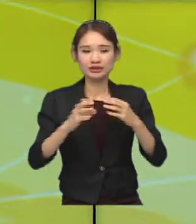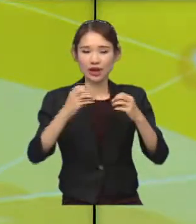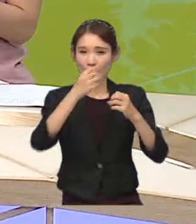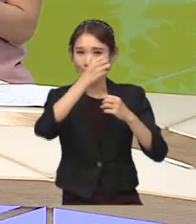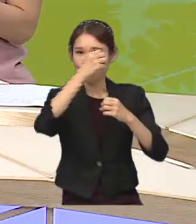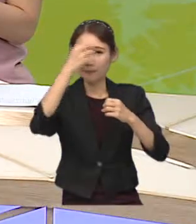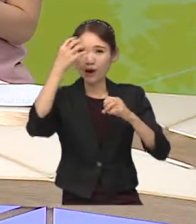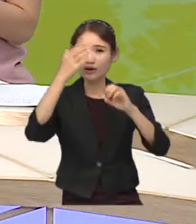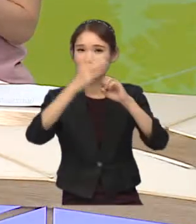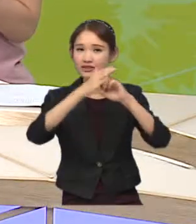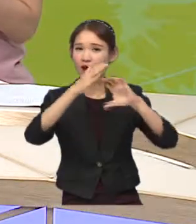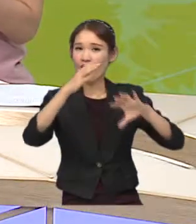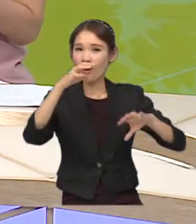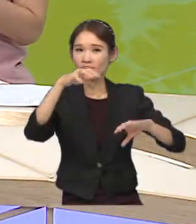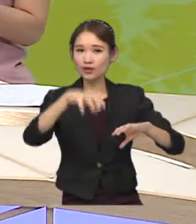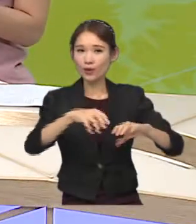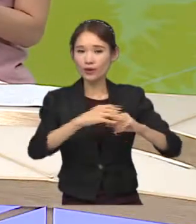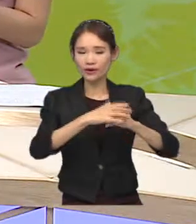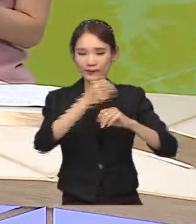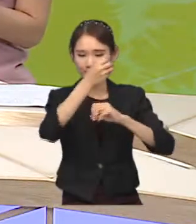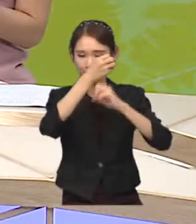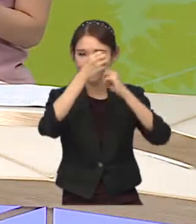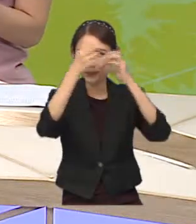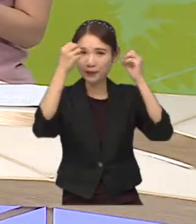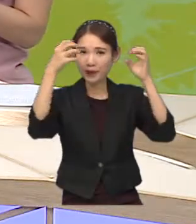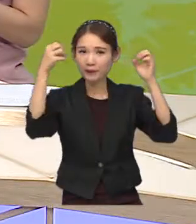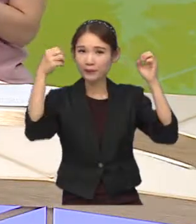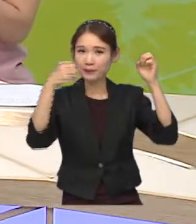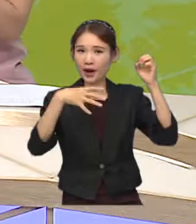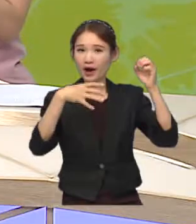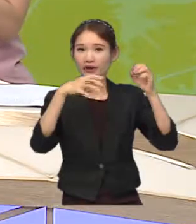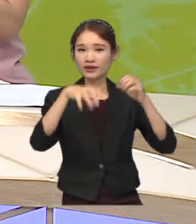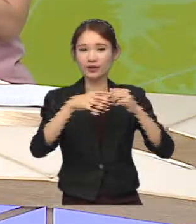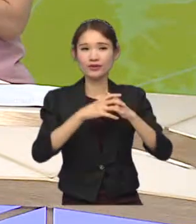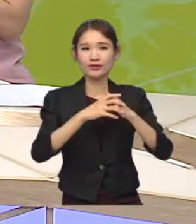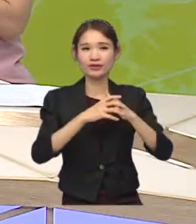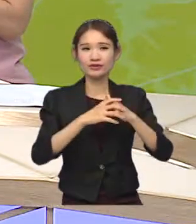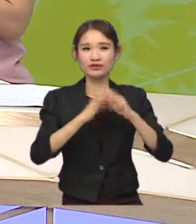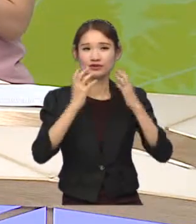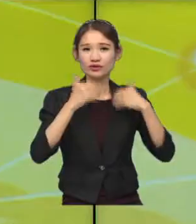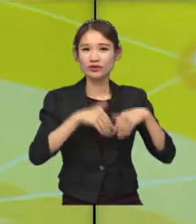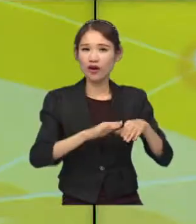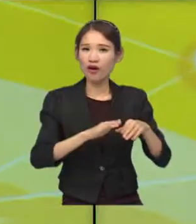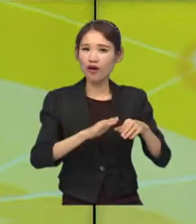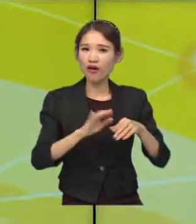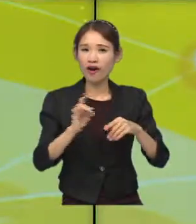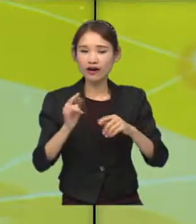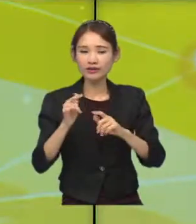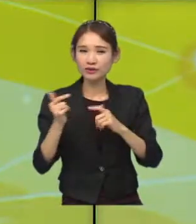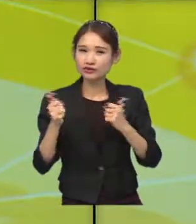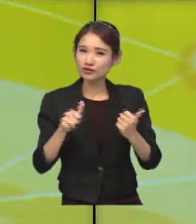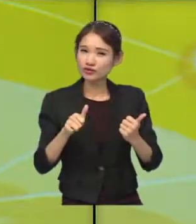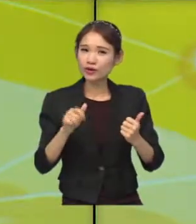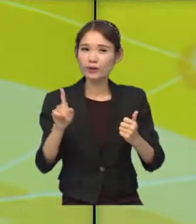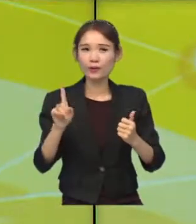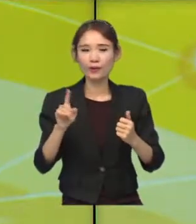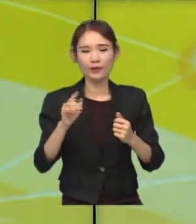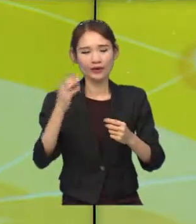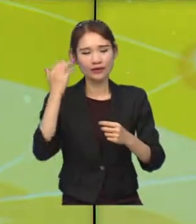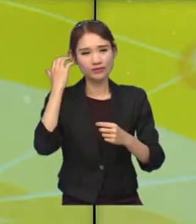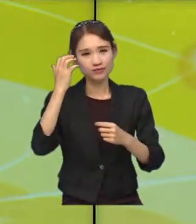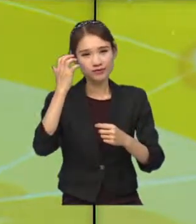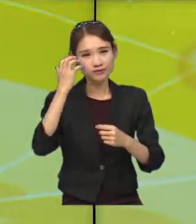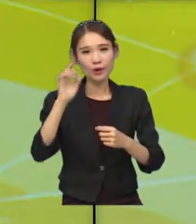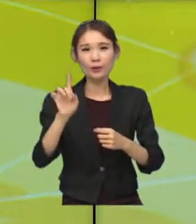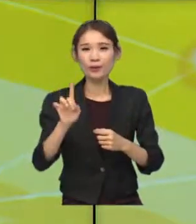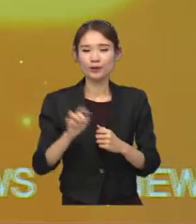있잖아요 근데 여기에서 이제 저희 떨어졌다는 게 영국이 태어났다는 일인지 아니메 영웅이 죽었다 다음이 조금 헷갈리는데 어떤게